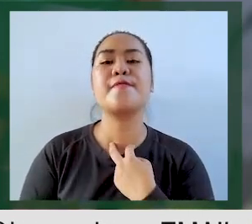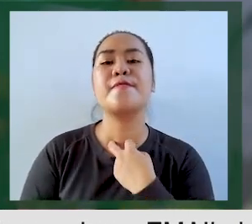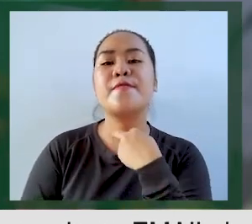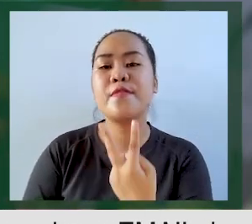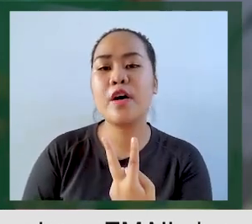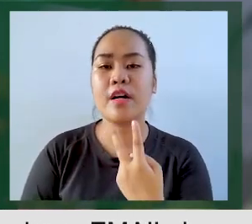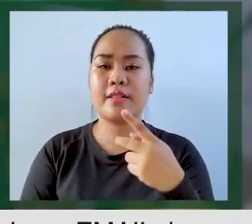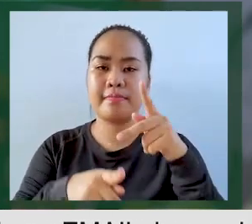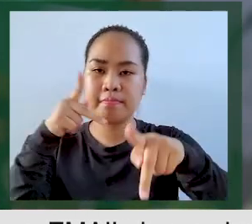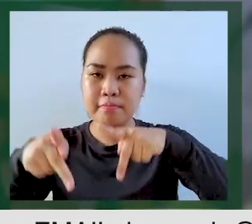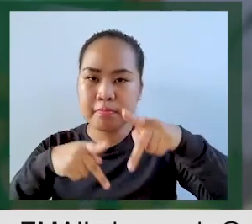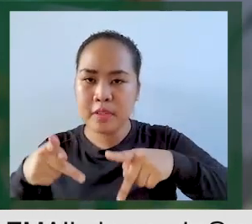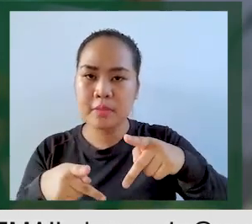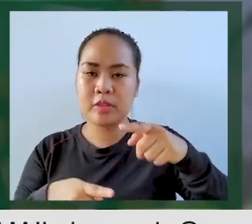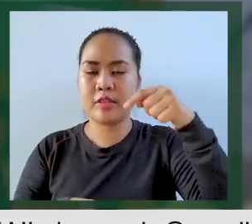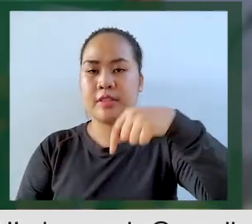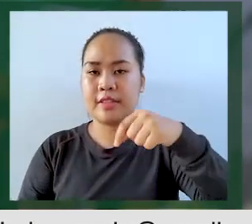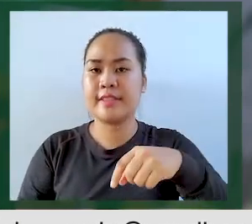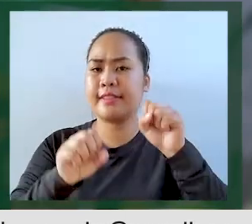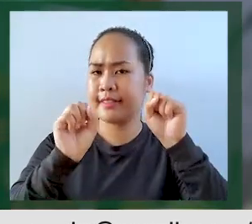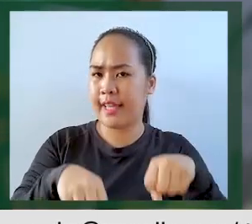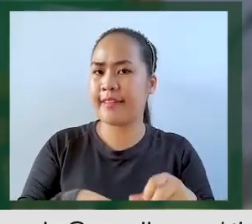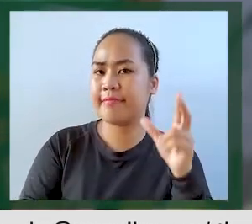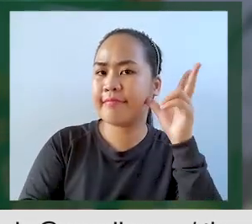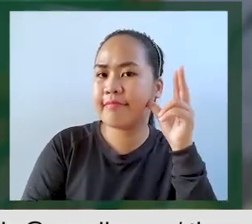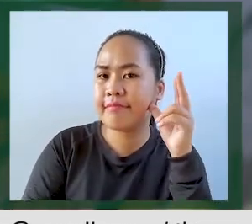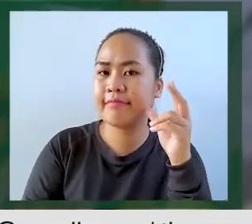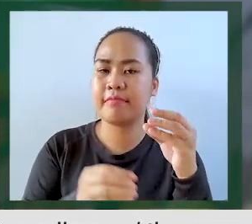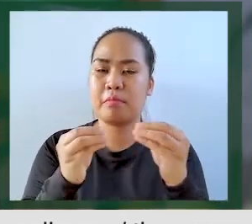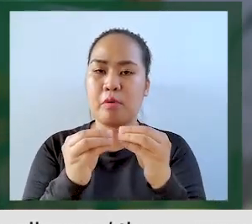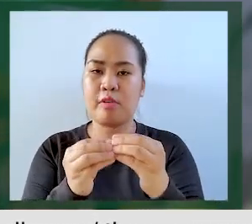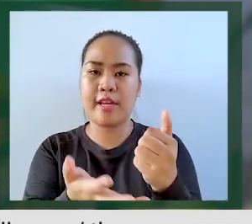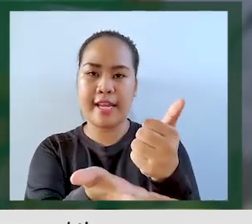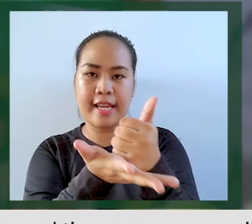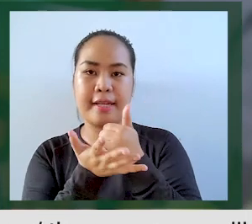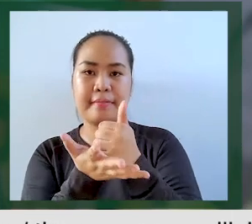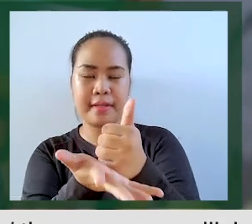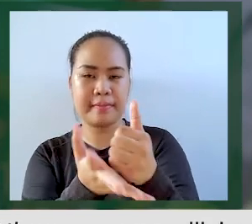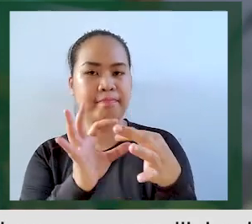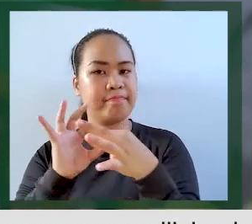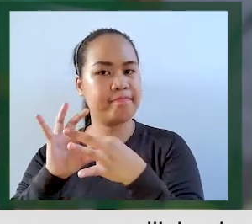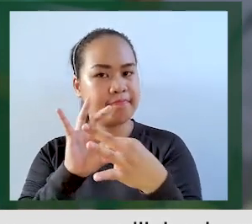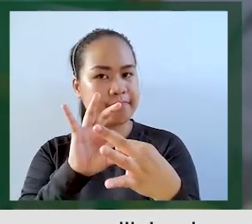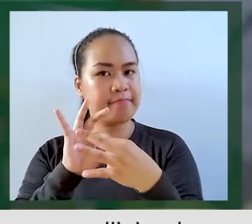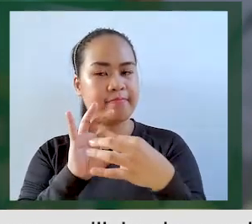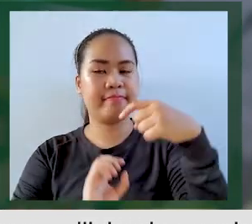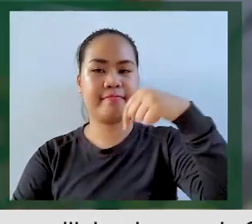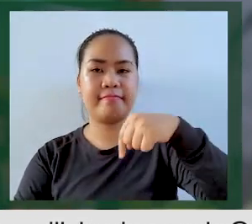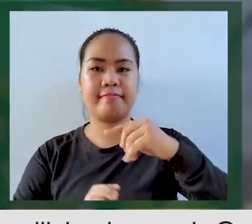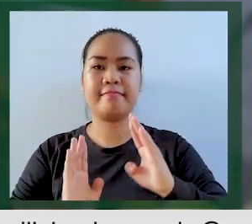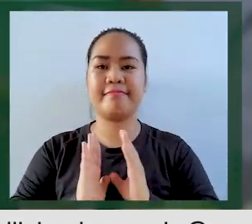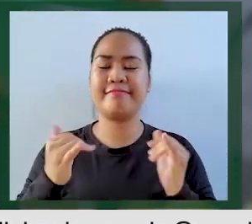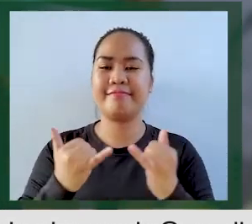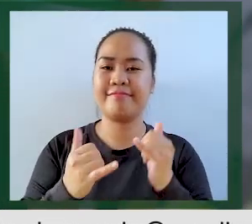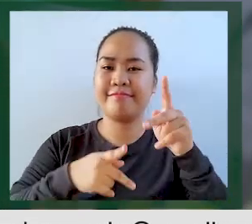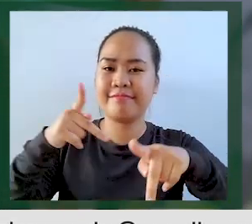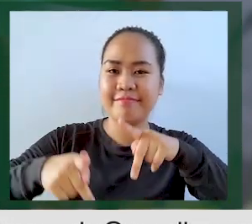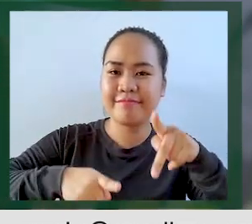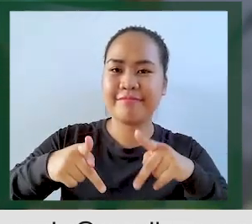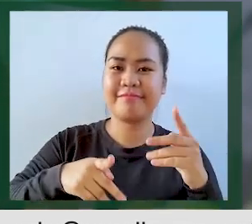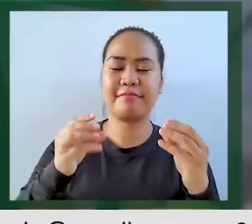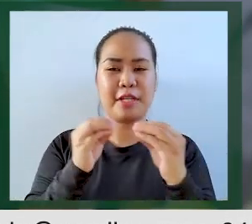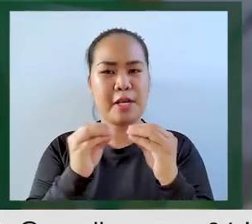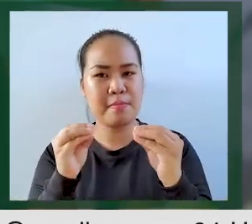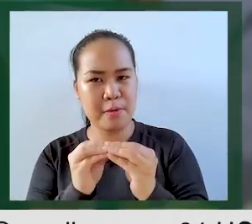ang boses, no, ng publiko, at nakakatulong namin ang ating mga constituents